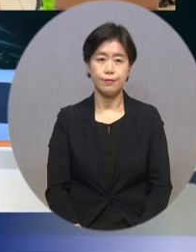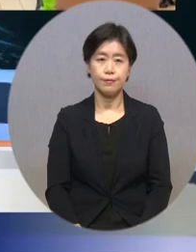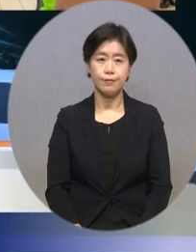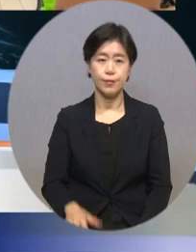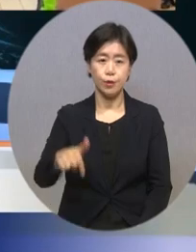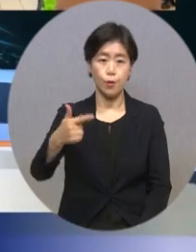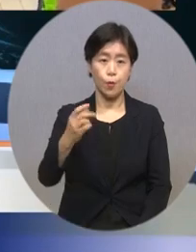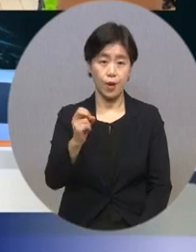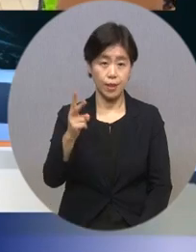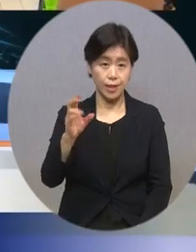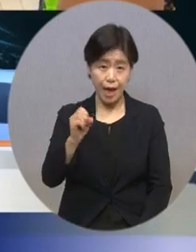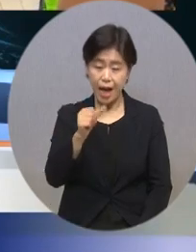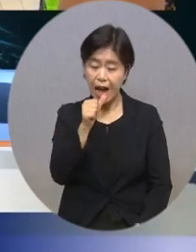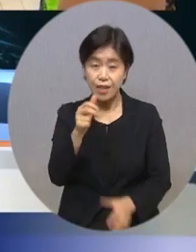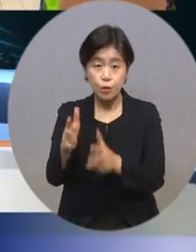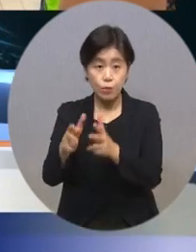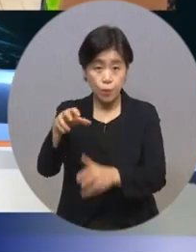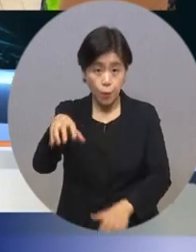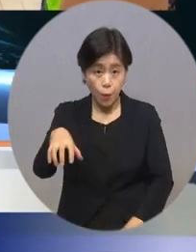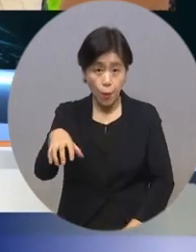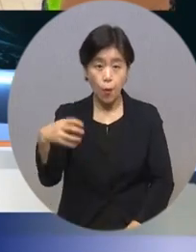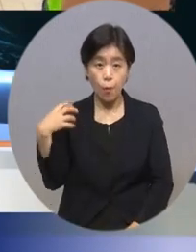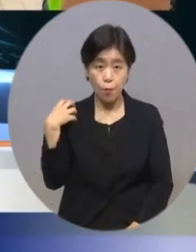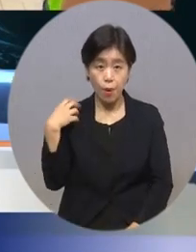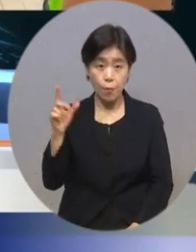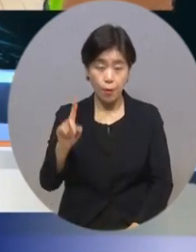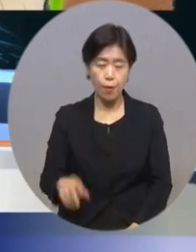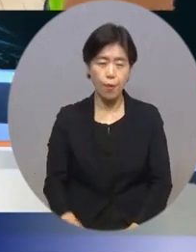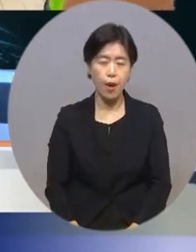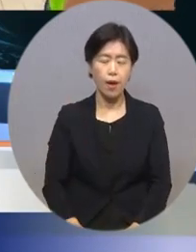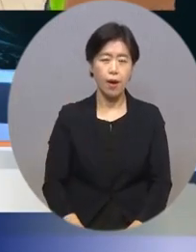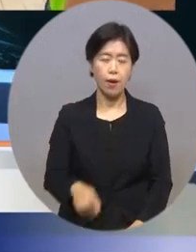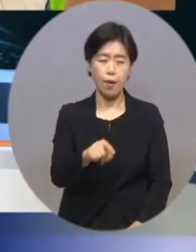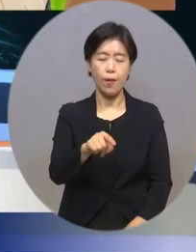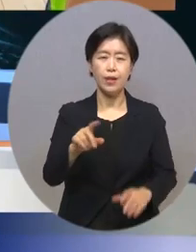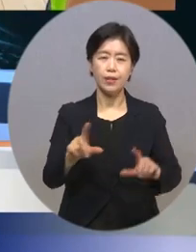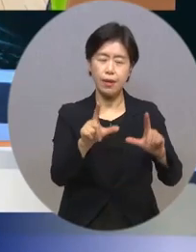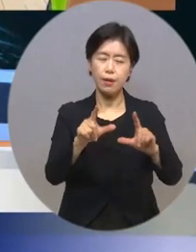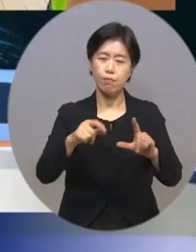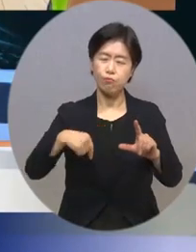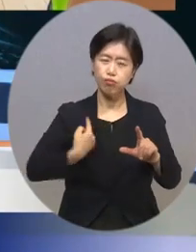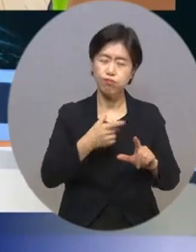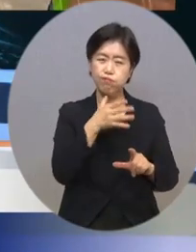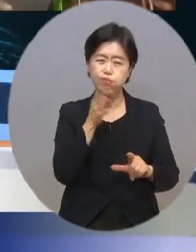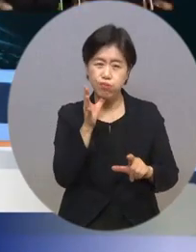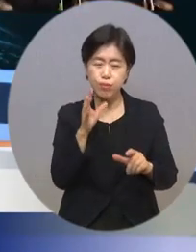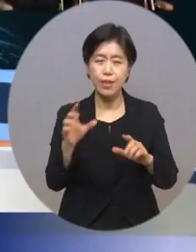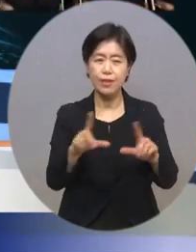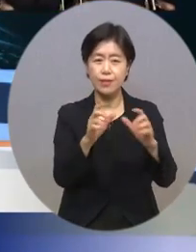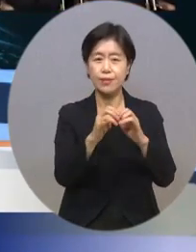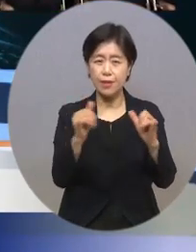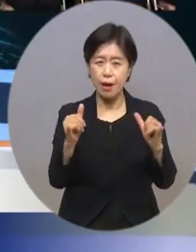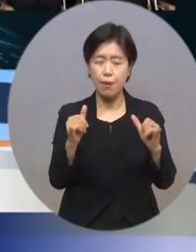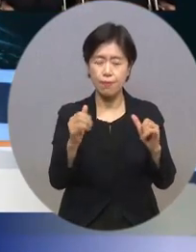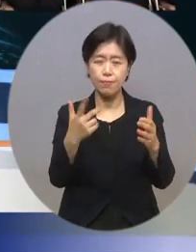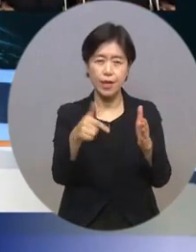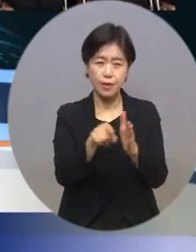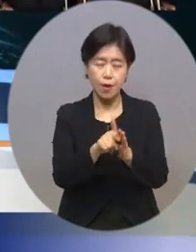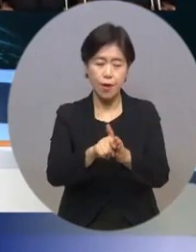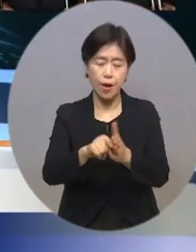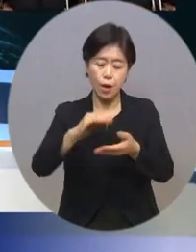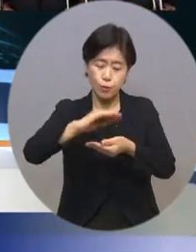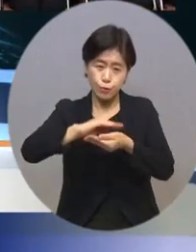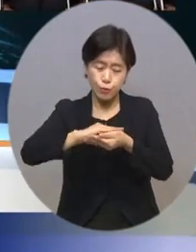광양제철소 는 지역 내 홀로 사는 노인들의 건강한 노후를 위해 7 염증 도시락으로 운정 을 이어오고 있습니다